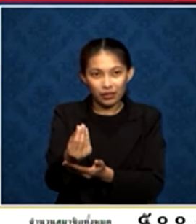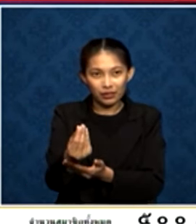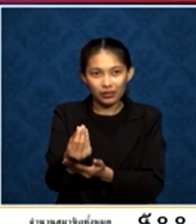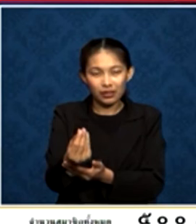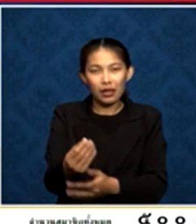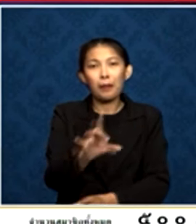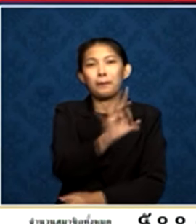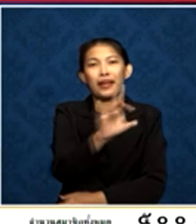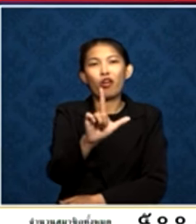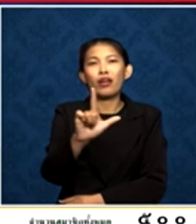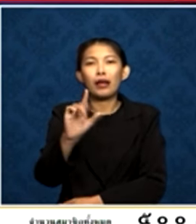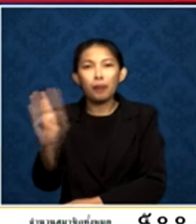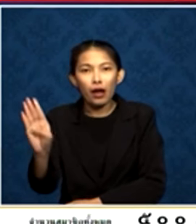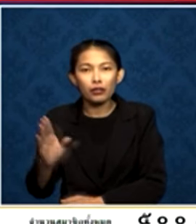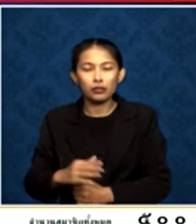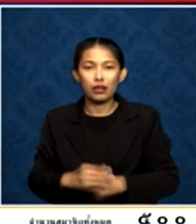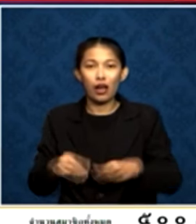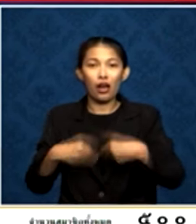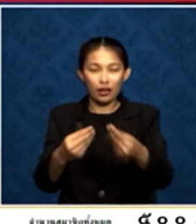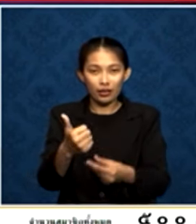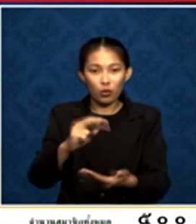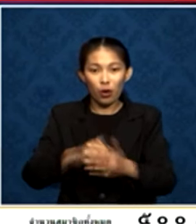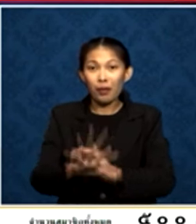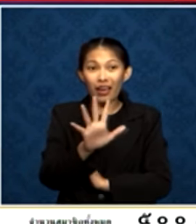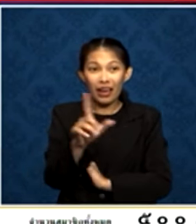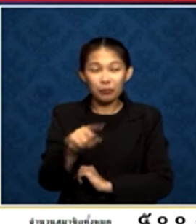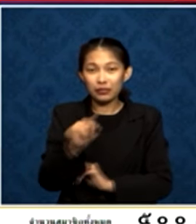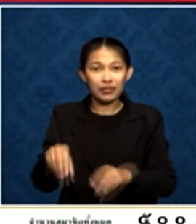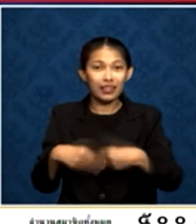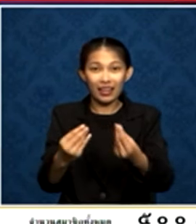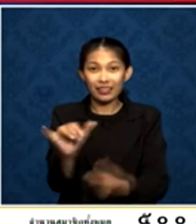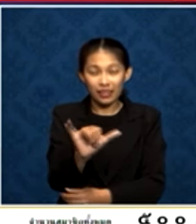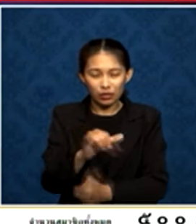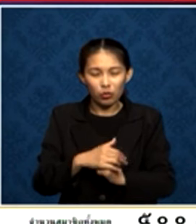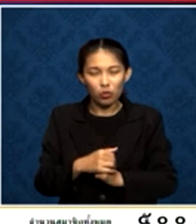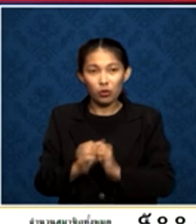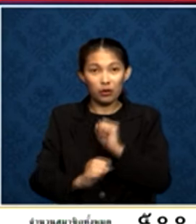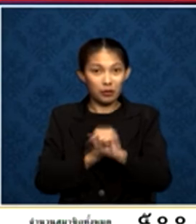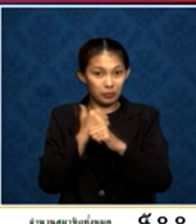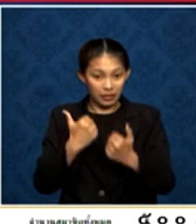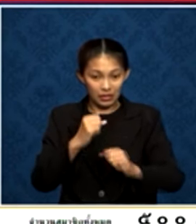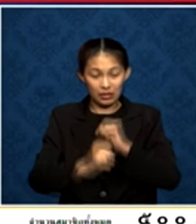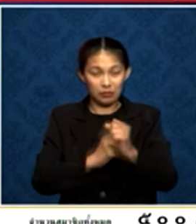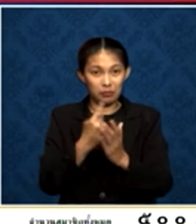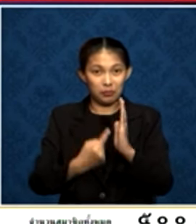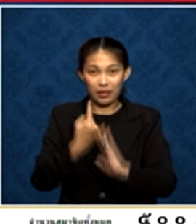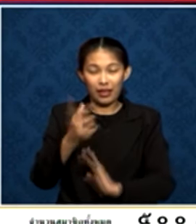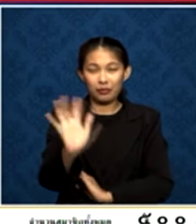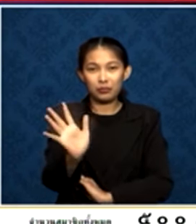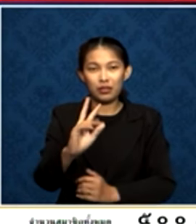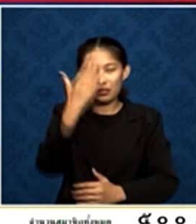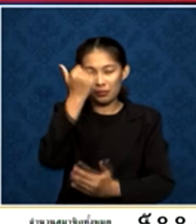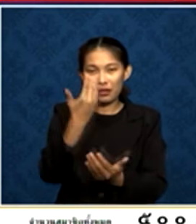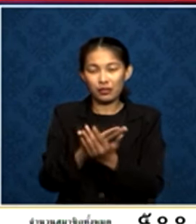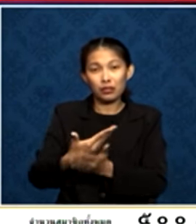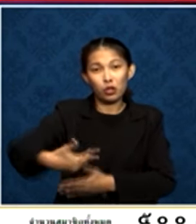่ 800,000 บาท่ะไม่ถึ 5%และปีนี้ก็ไมใช่ปีแรกที่กอย่อสกลมาขอลับ